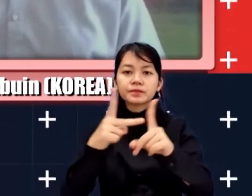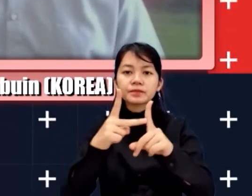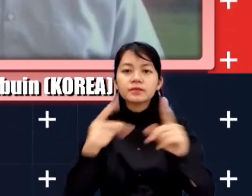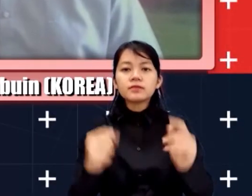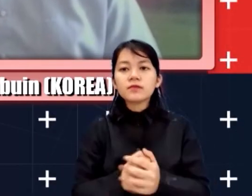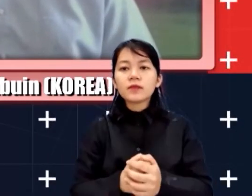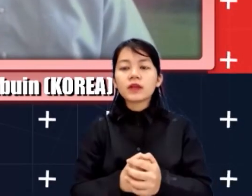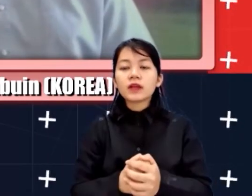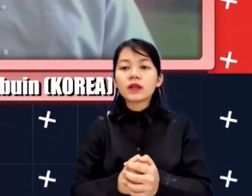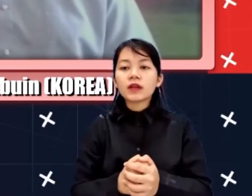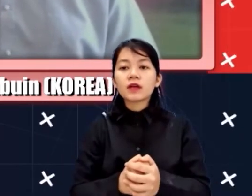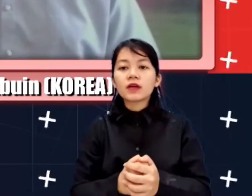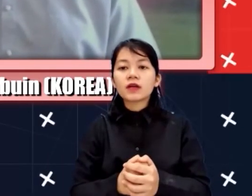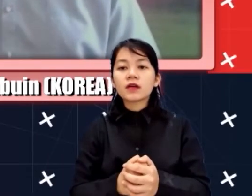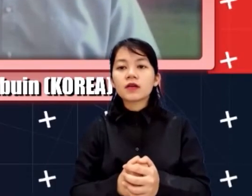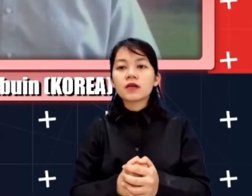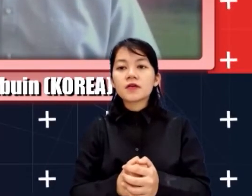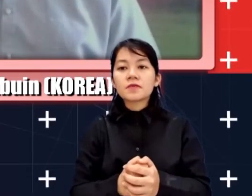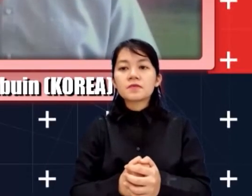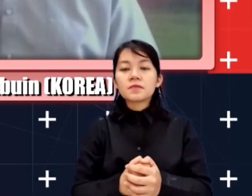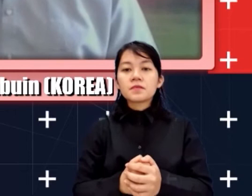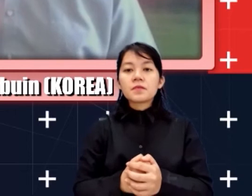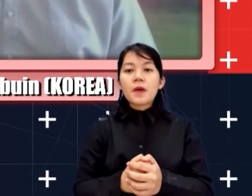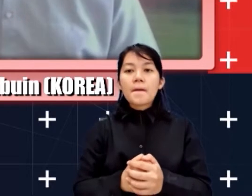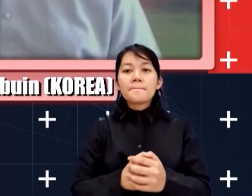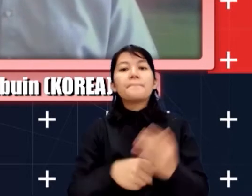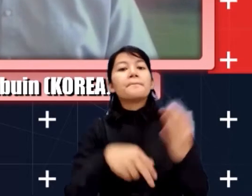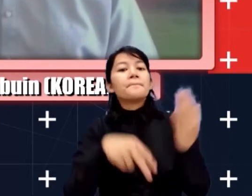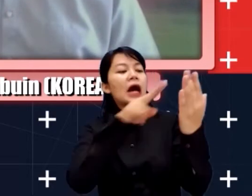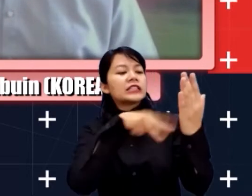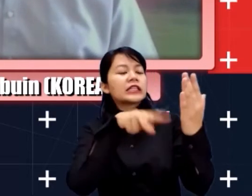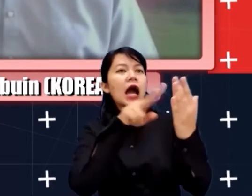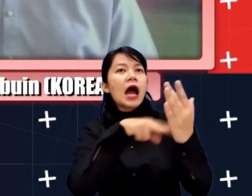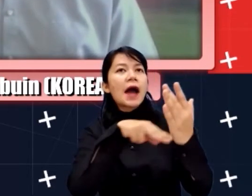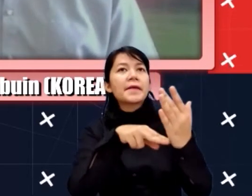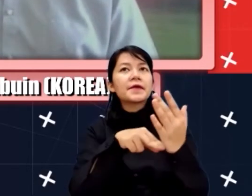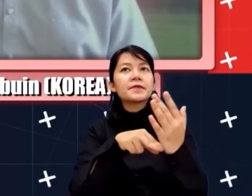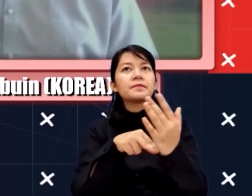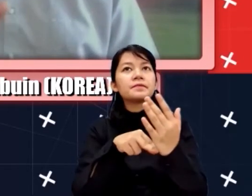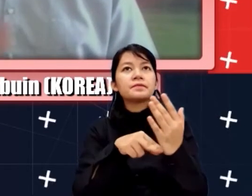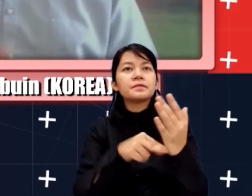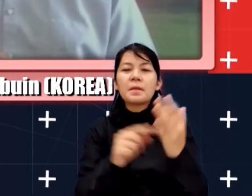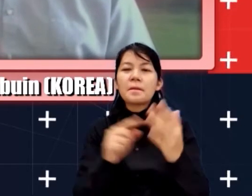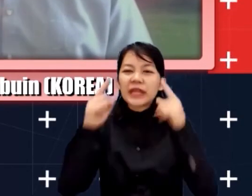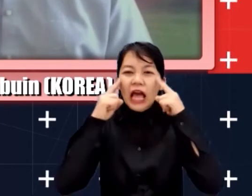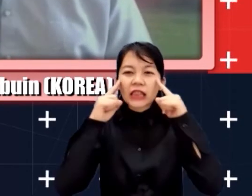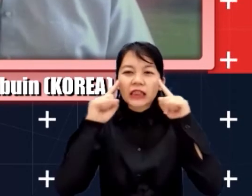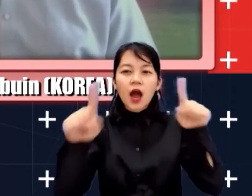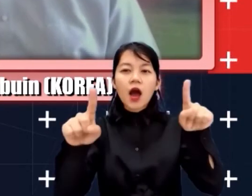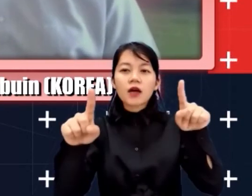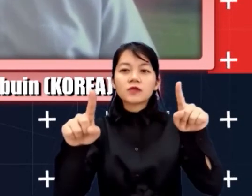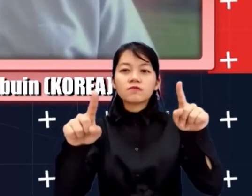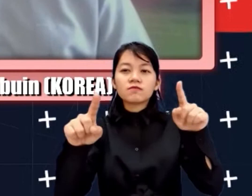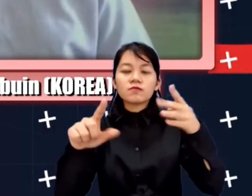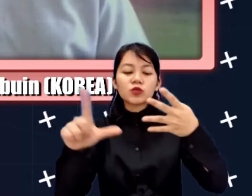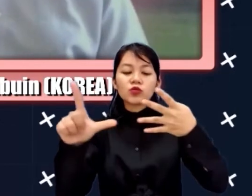mengukuhkan fakta bahwa Tuhan Yesus menurut Injil Lukas bangkit pada hari pertama dalam